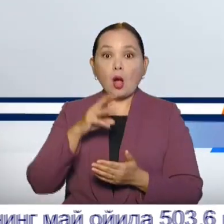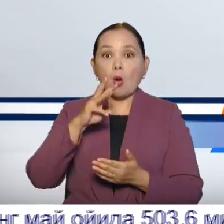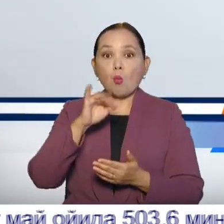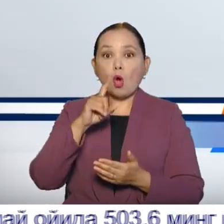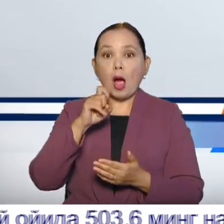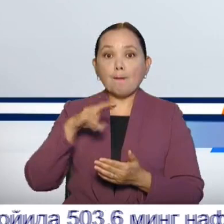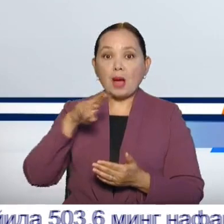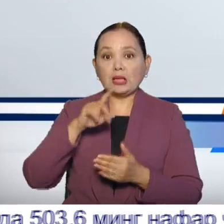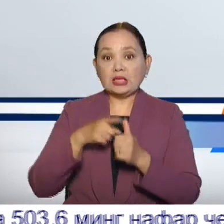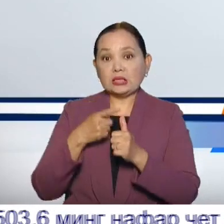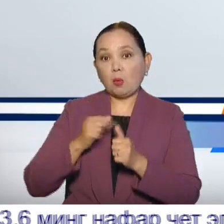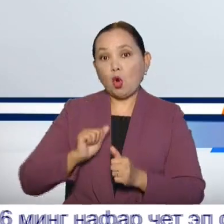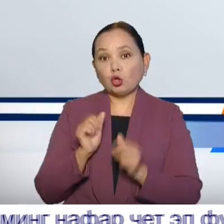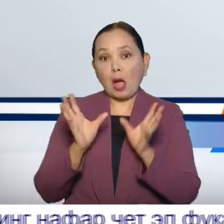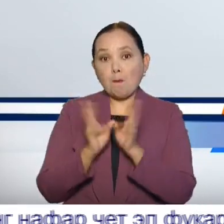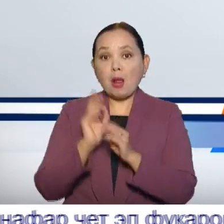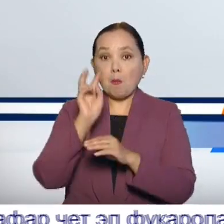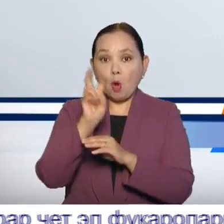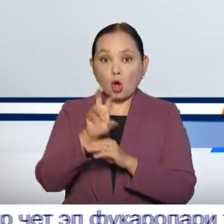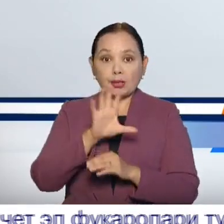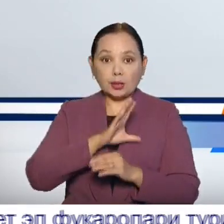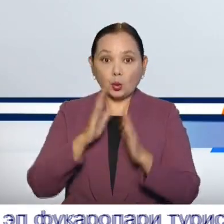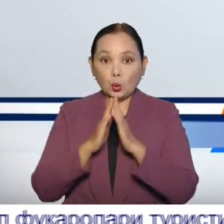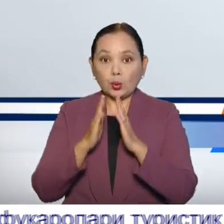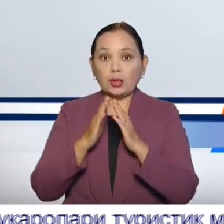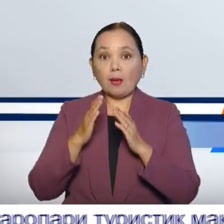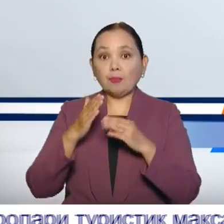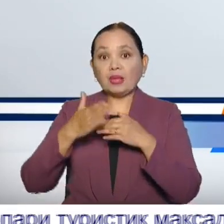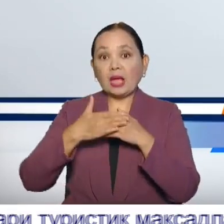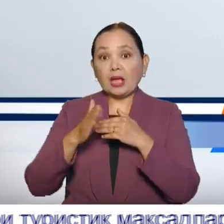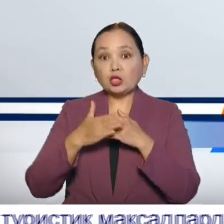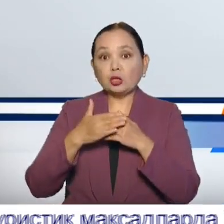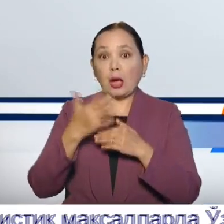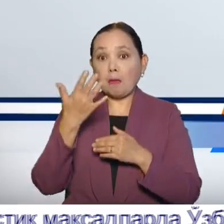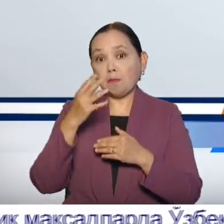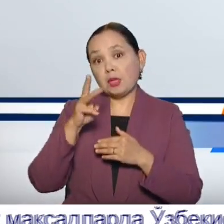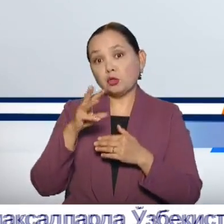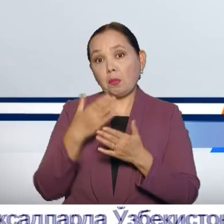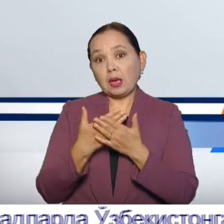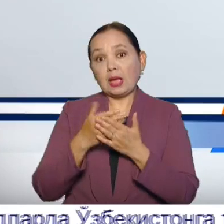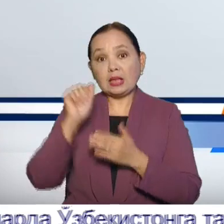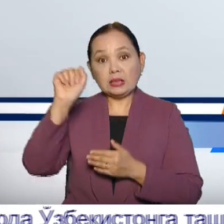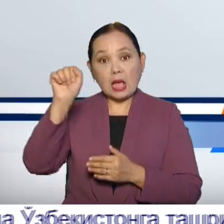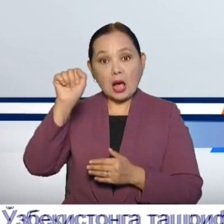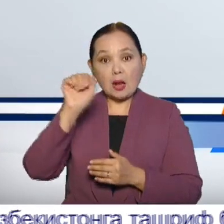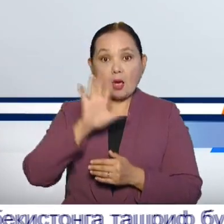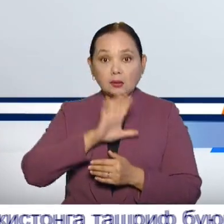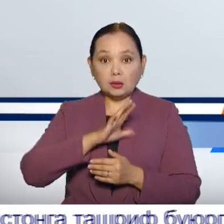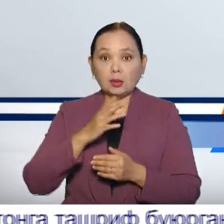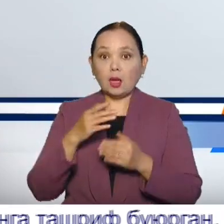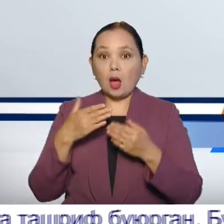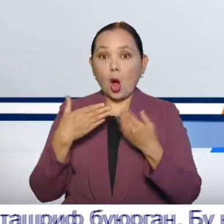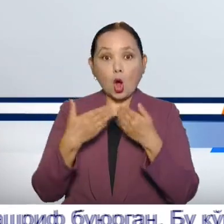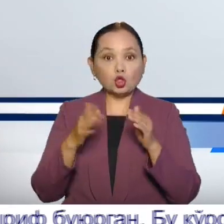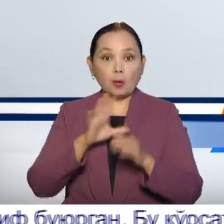ismli o'rtog'im bilan bordim. Eshigini 5 minutlar chamasi taqillatdik,